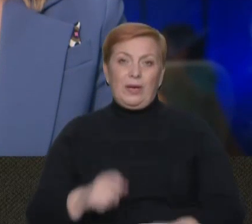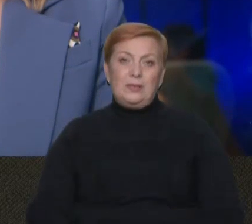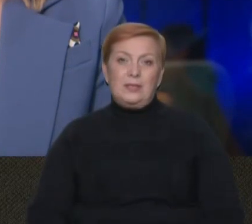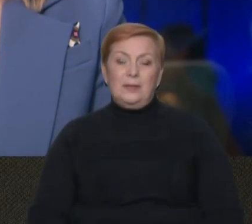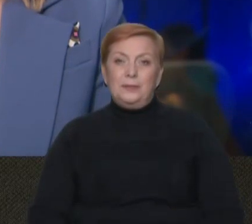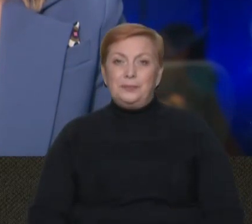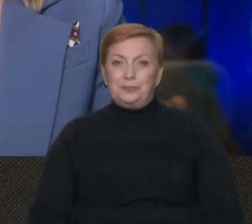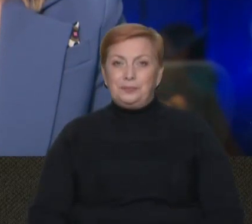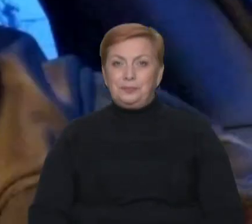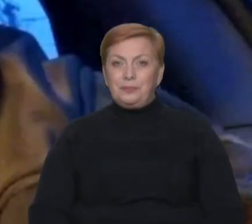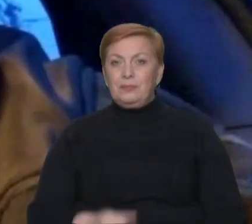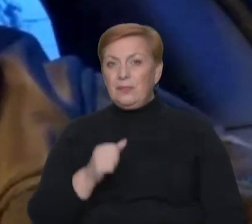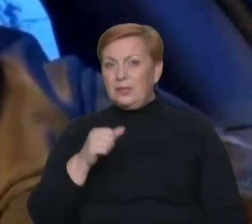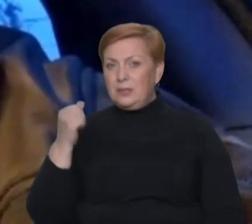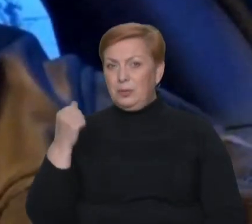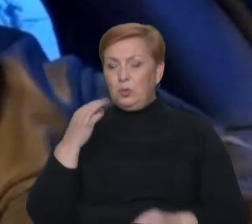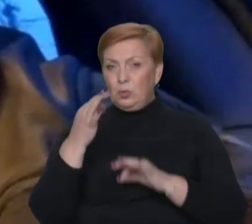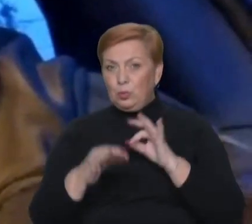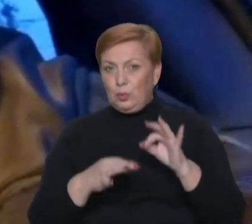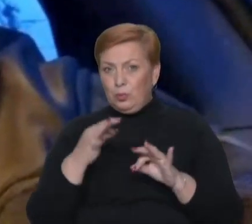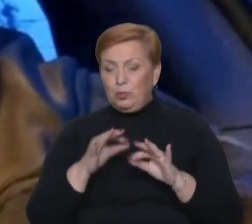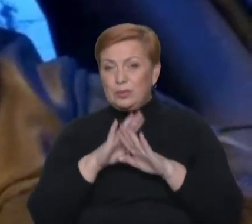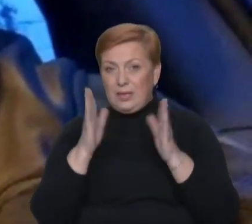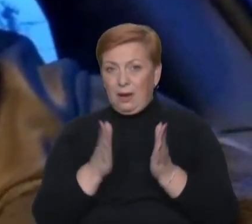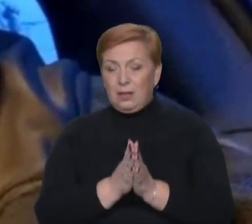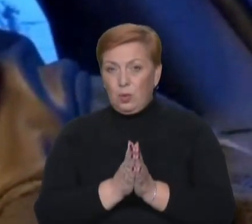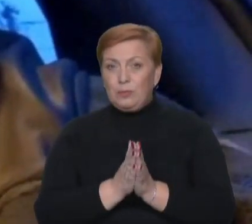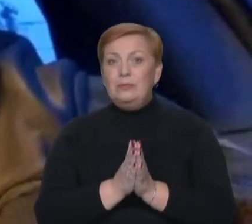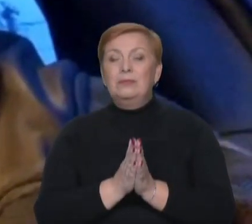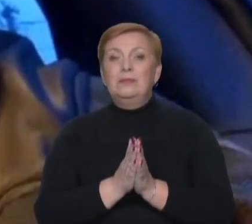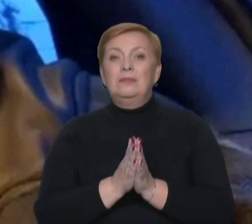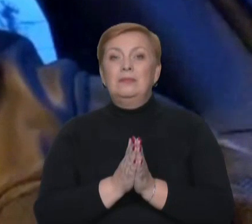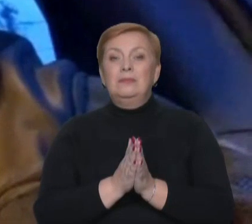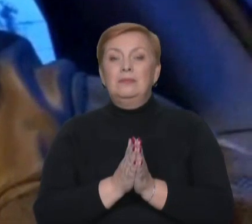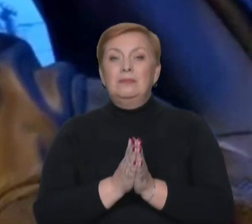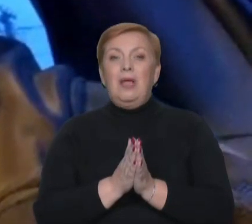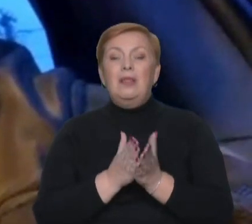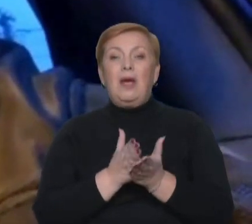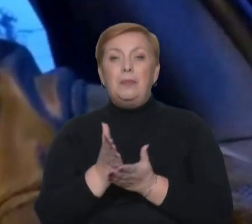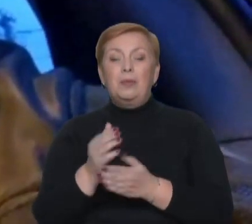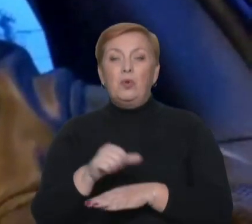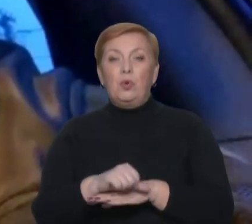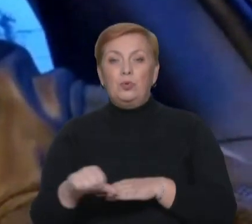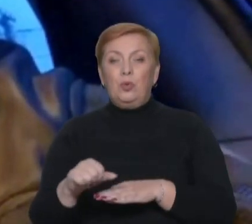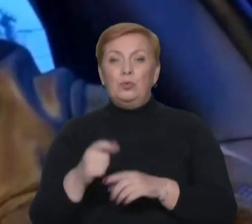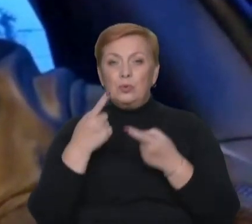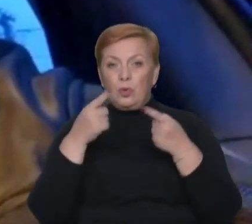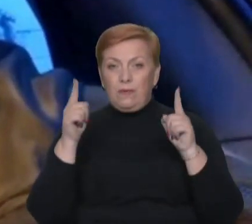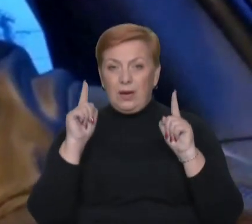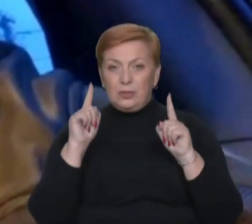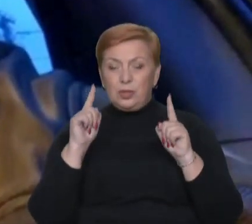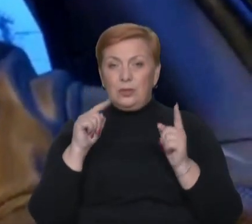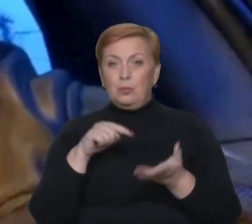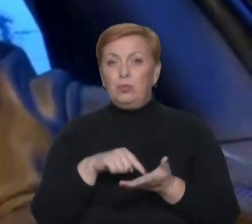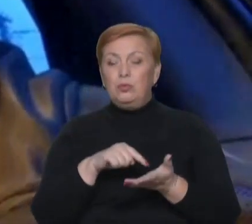іформації за минулу добу загалом напрямок кордону Словаччини по пункту